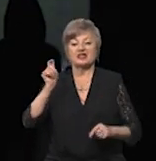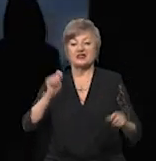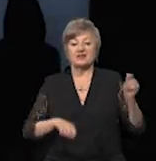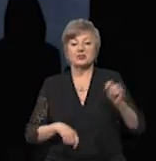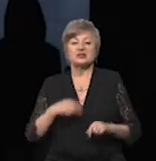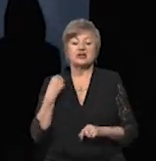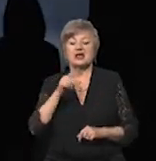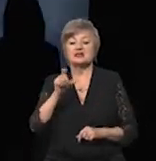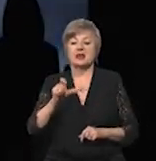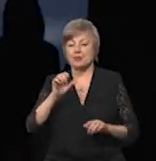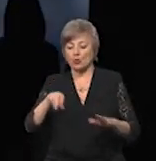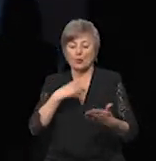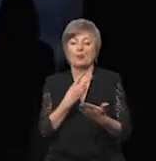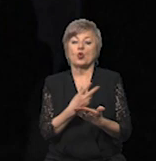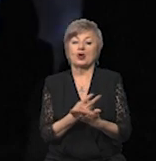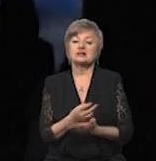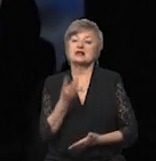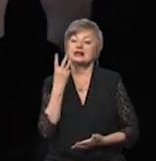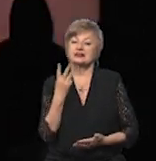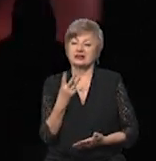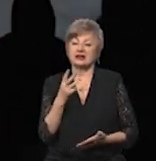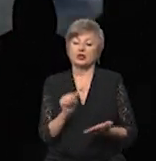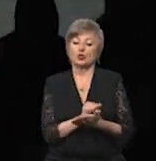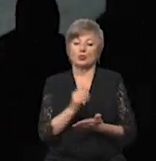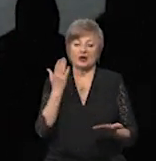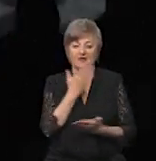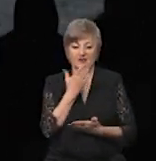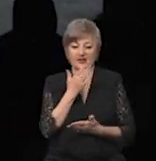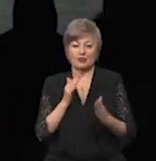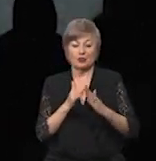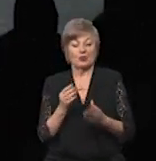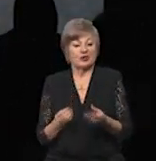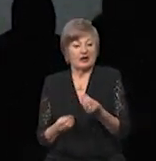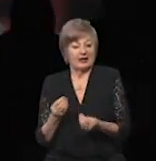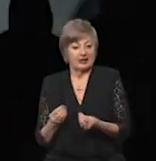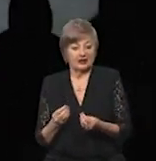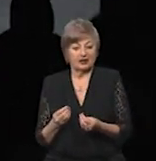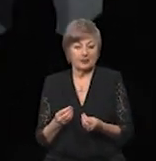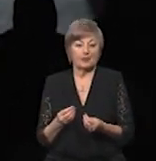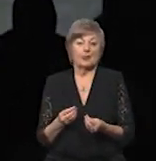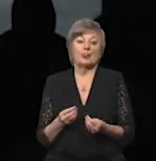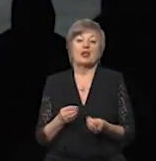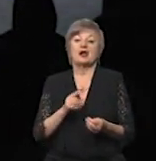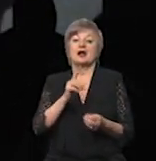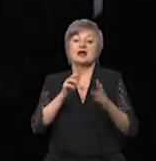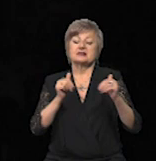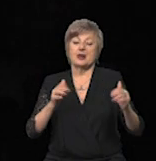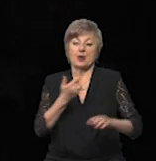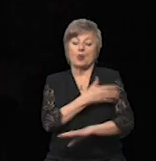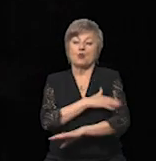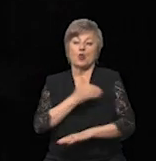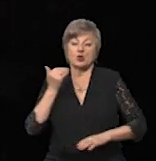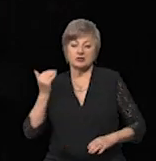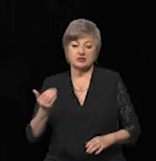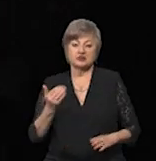запоріжанам презентували 3 документальних фільми: «Домашні ігри» режисерки Аліси Коваленко, «Замок» польського виробництва